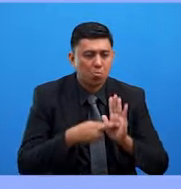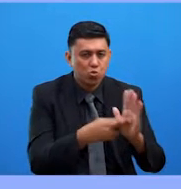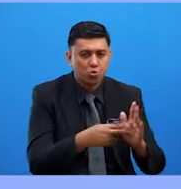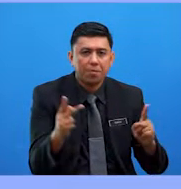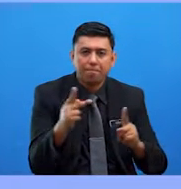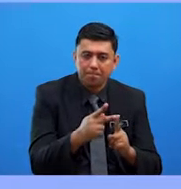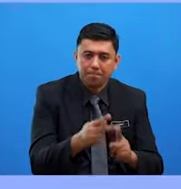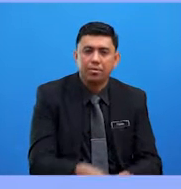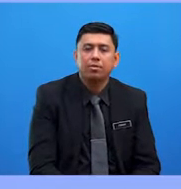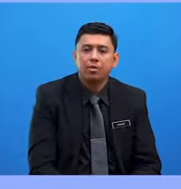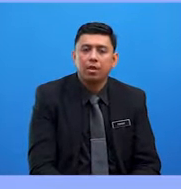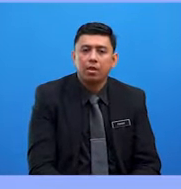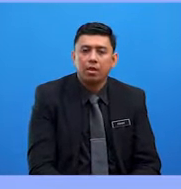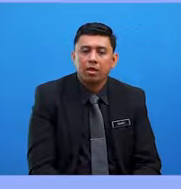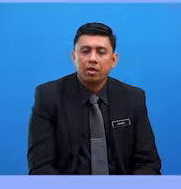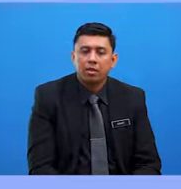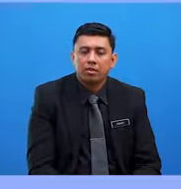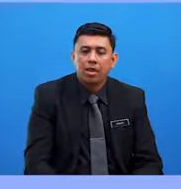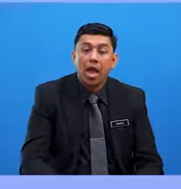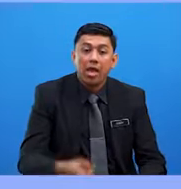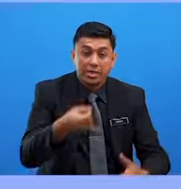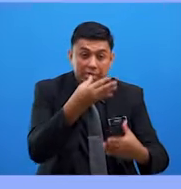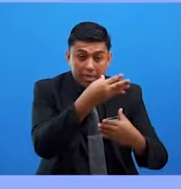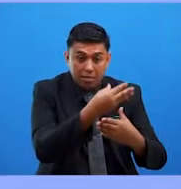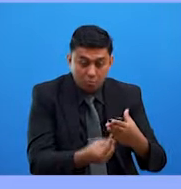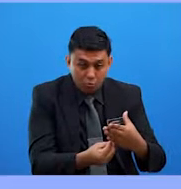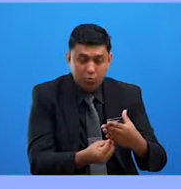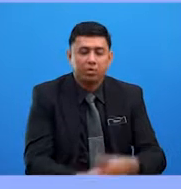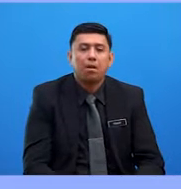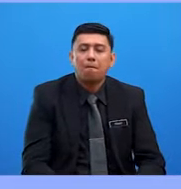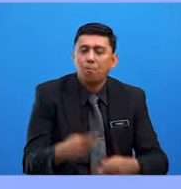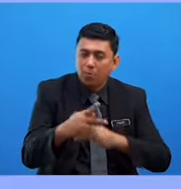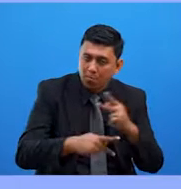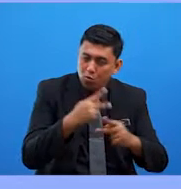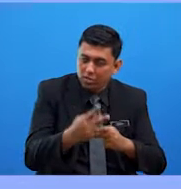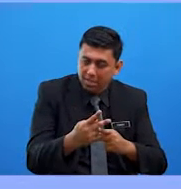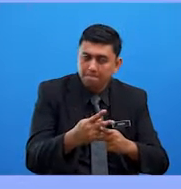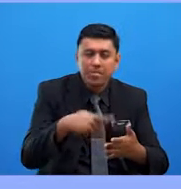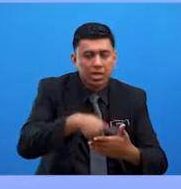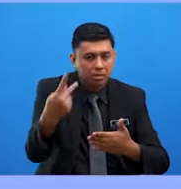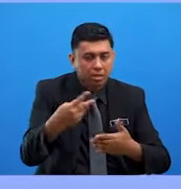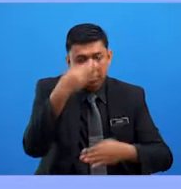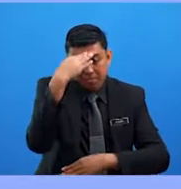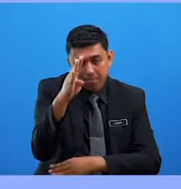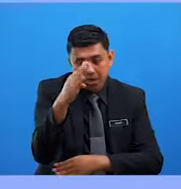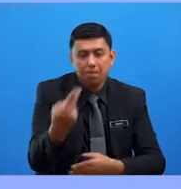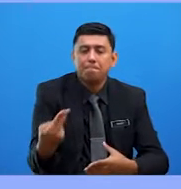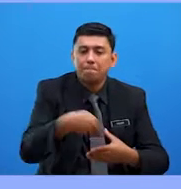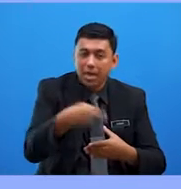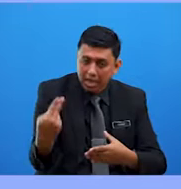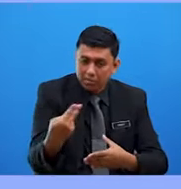kepada input yang akan digunakan dalam proses pengeluaran bagi